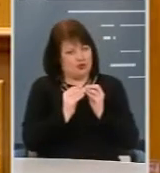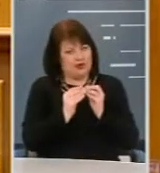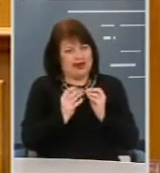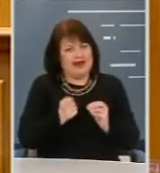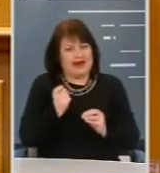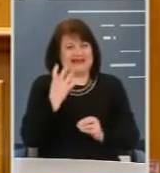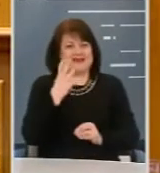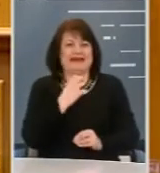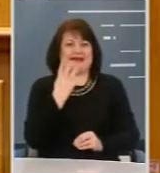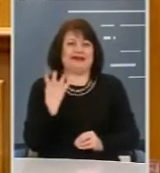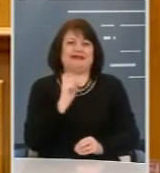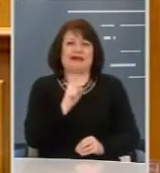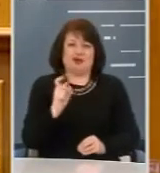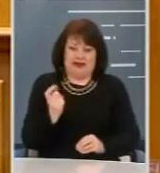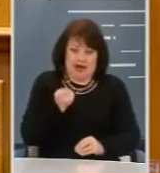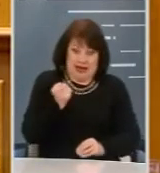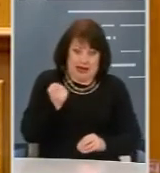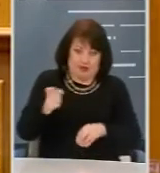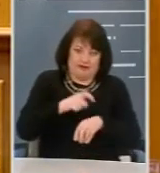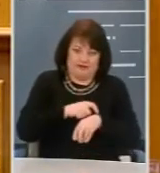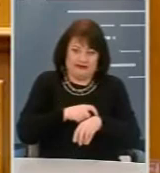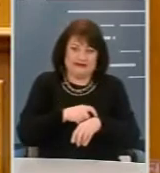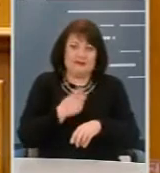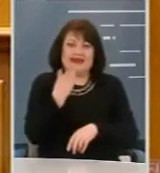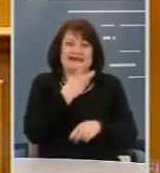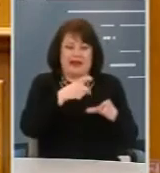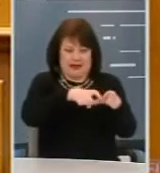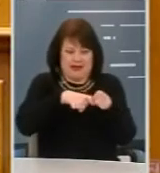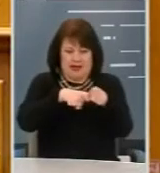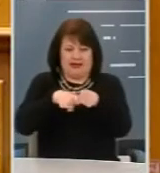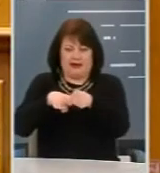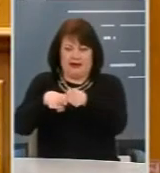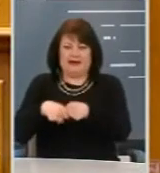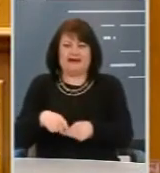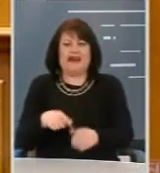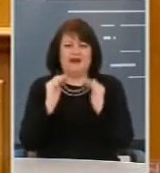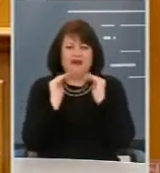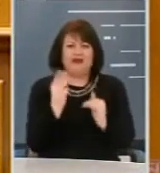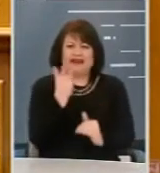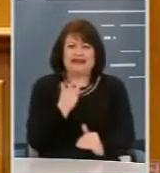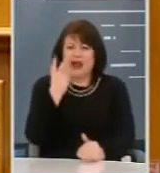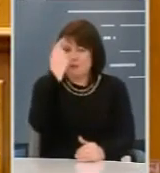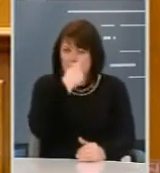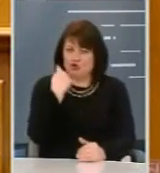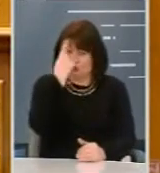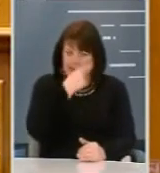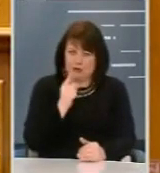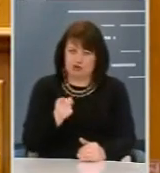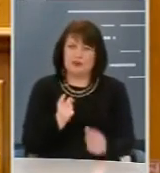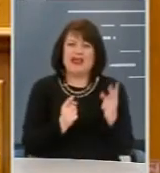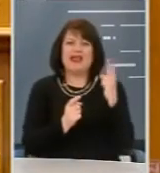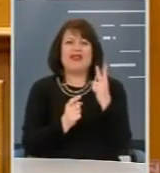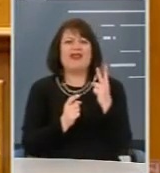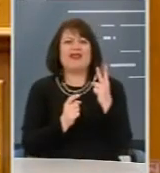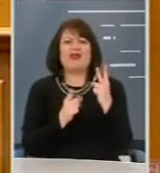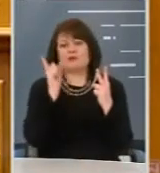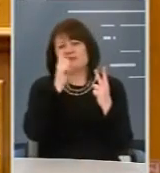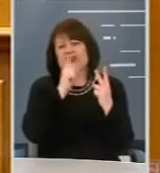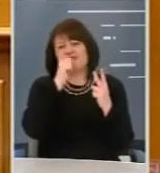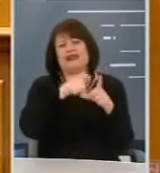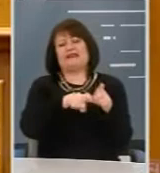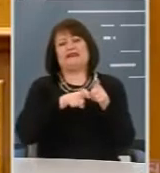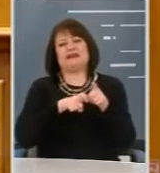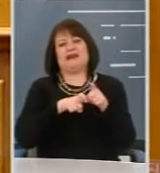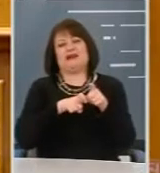σήμερα 44 εκατομμύρια τρεις εταιρείες των ίδιων προσώπων, εκ των οποίων οι δύο ήταν εικονικές